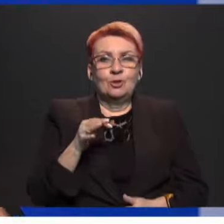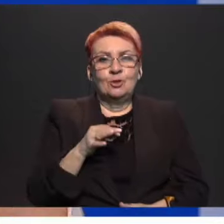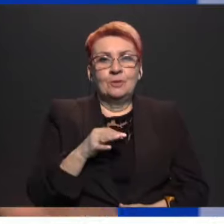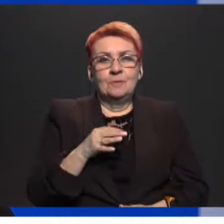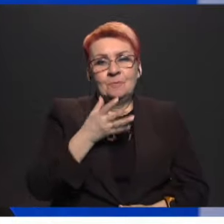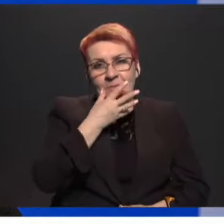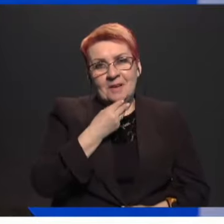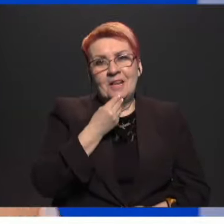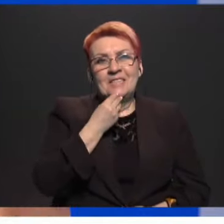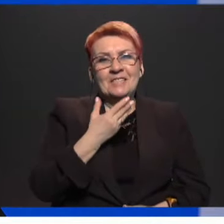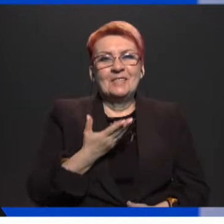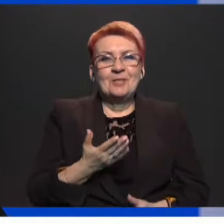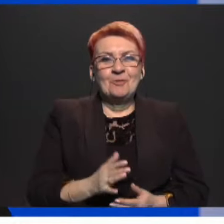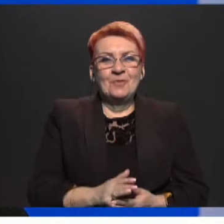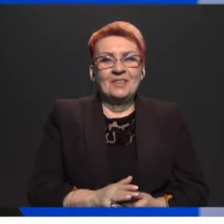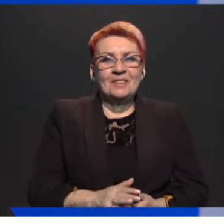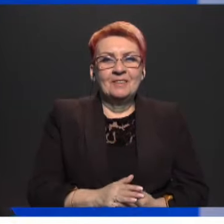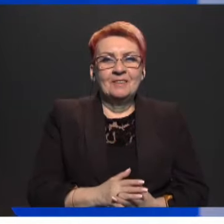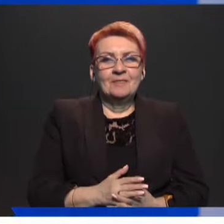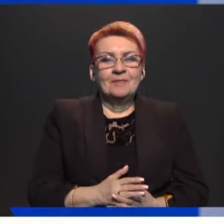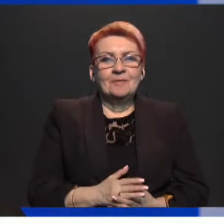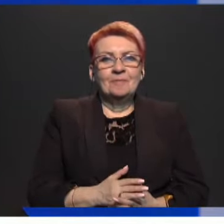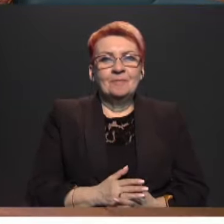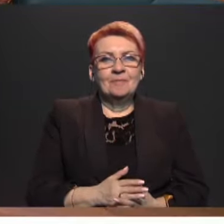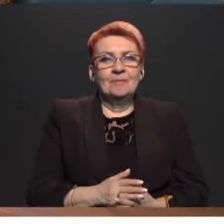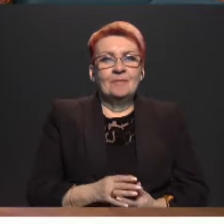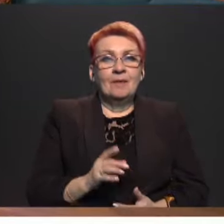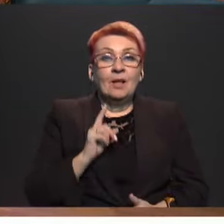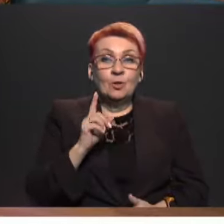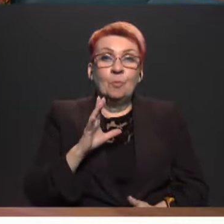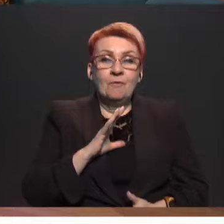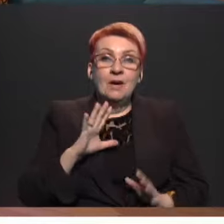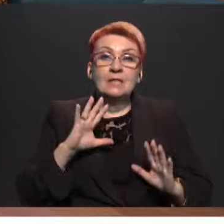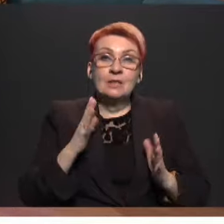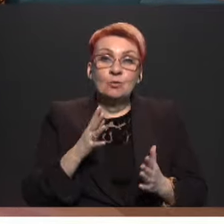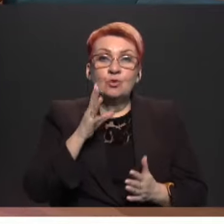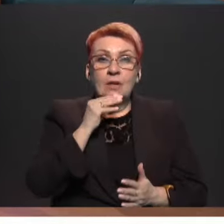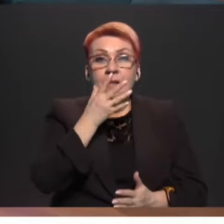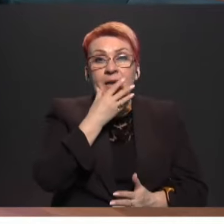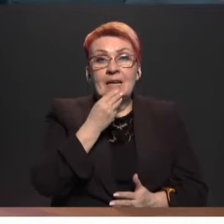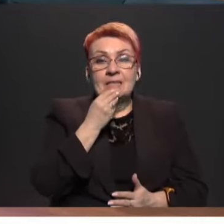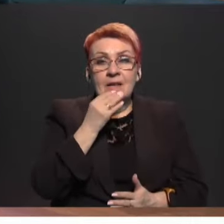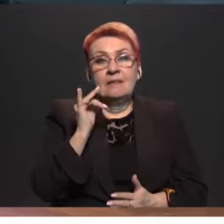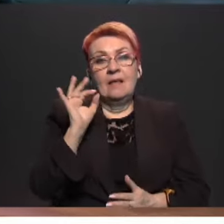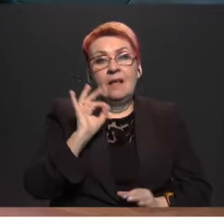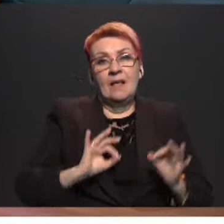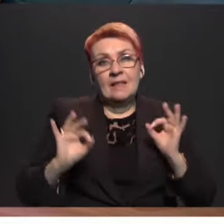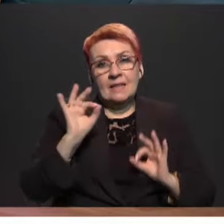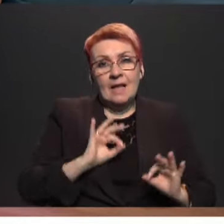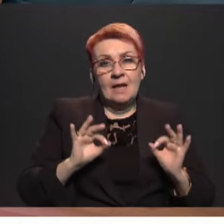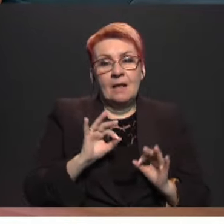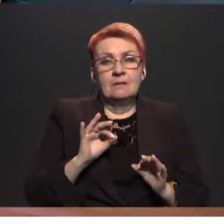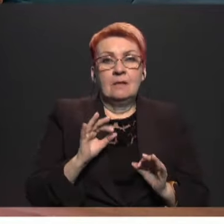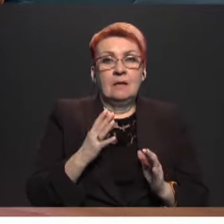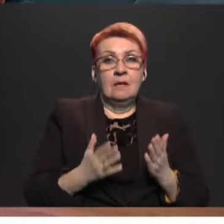это красиво, более это нарядно. Женственно, более красиво, более нарядно. Но бывают случаи, когда красота и нарядность, ну, вот в